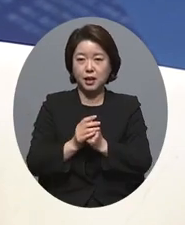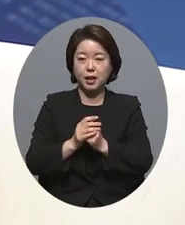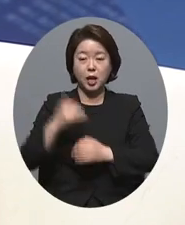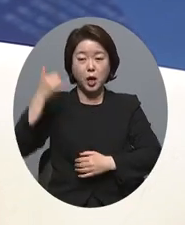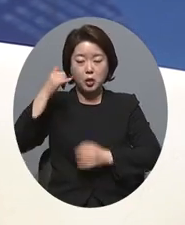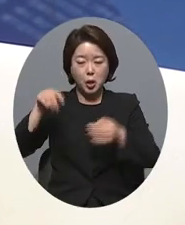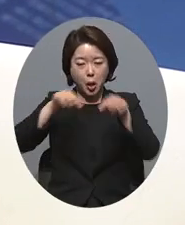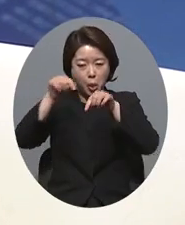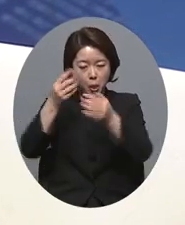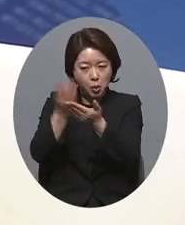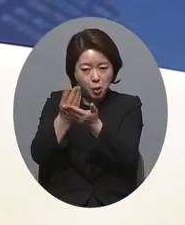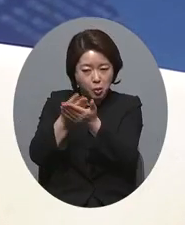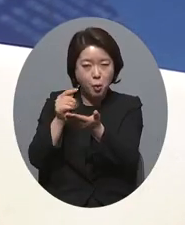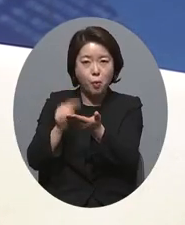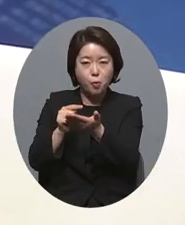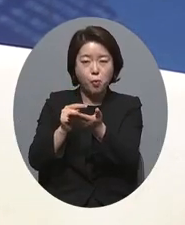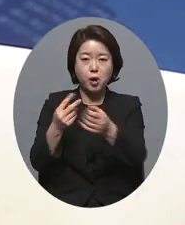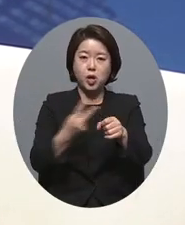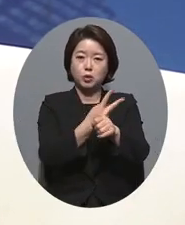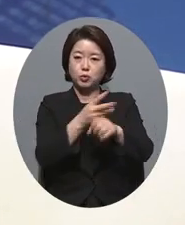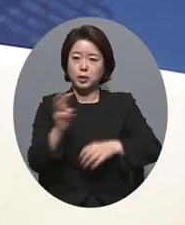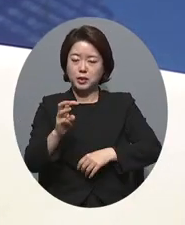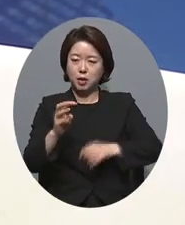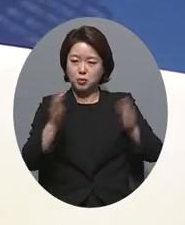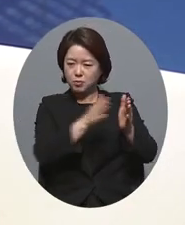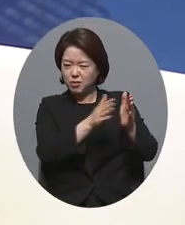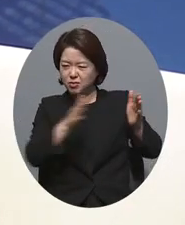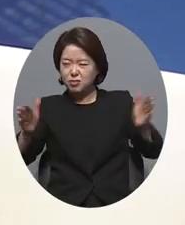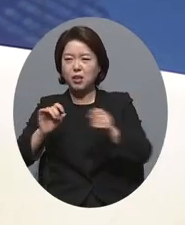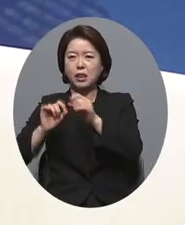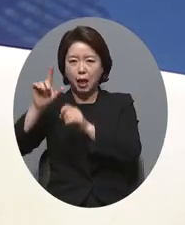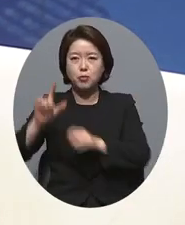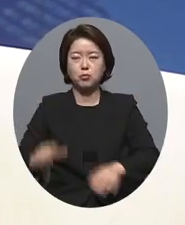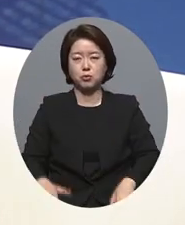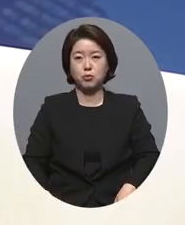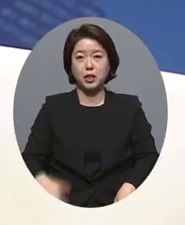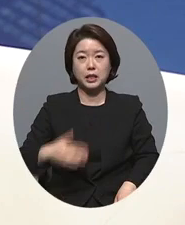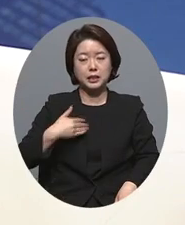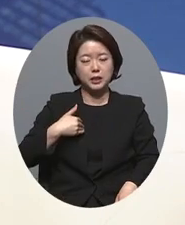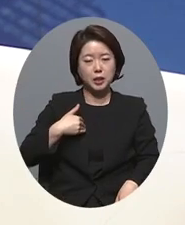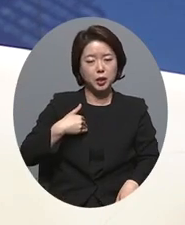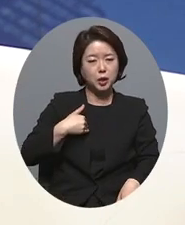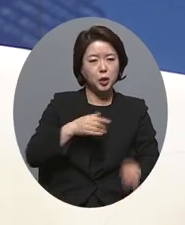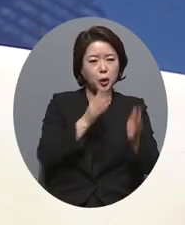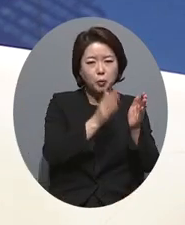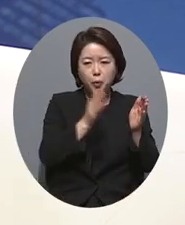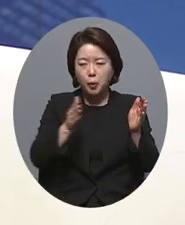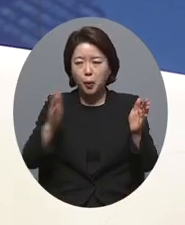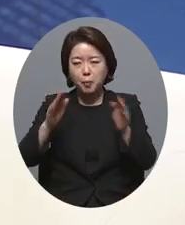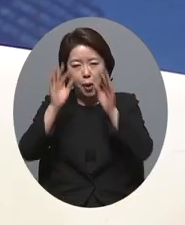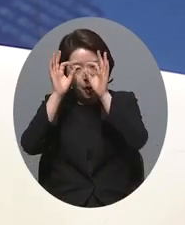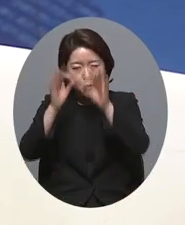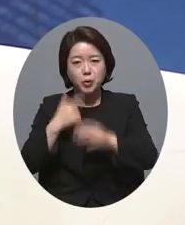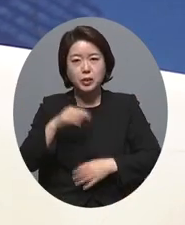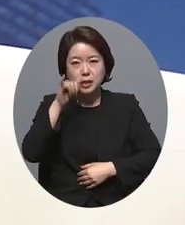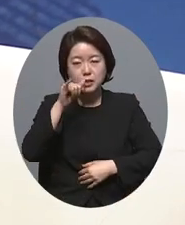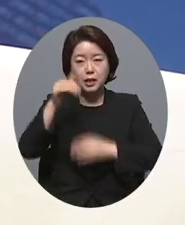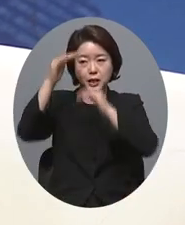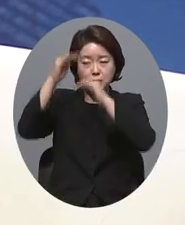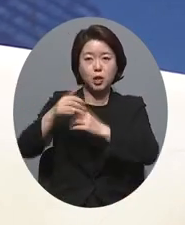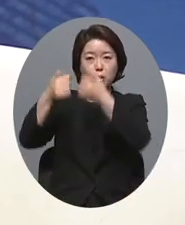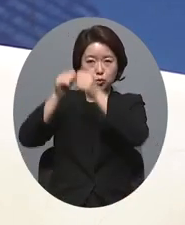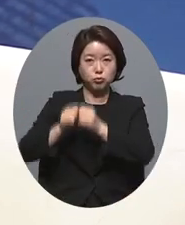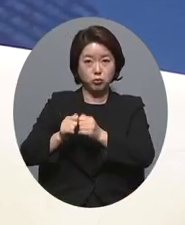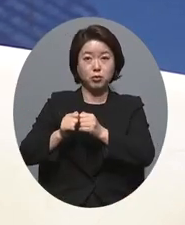녹취가 주로 이제 그 2시간 30분을 구성하고 있습니다. 저도 일부분 들어보긴 했는데 내용이 구체적이었다는 건